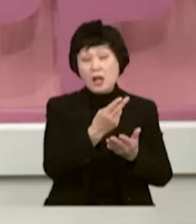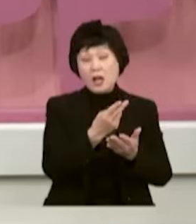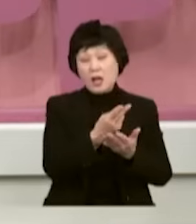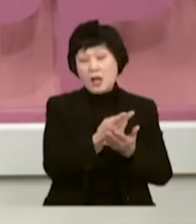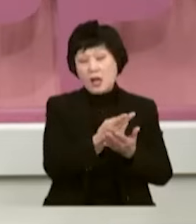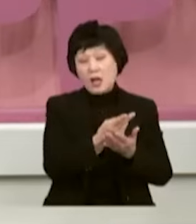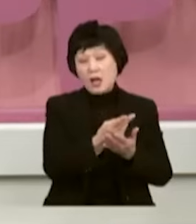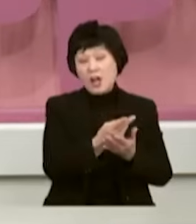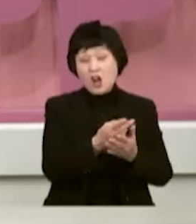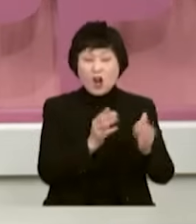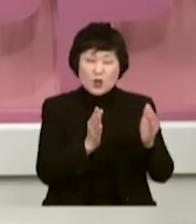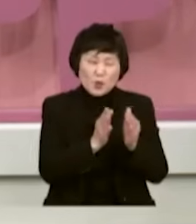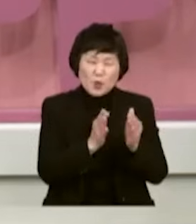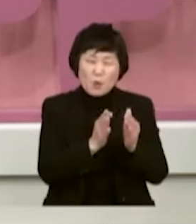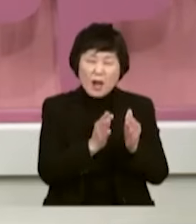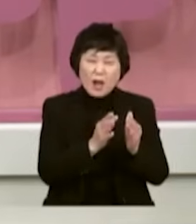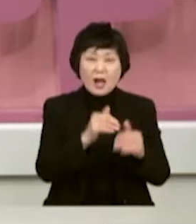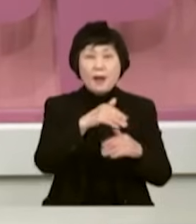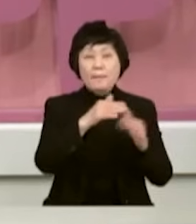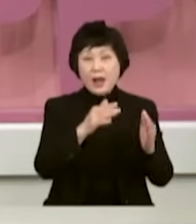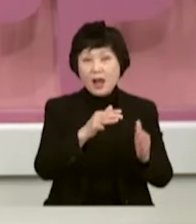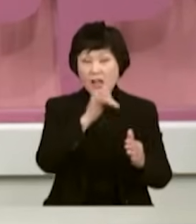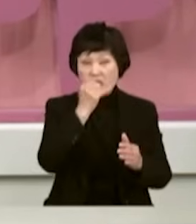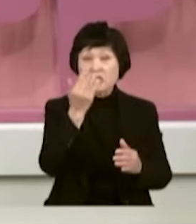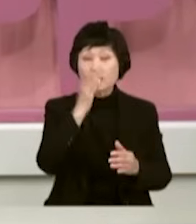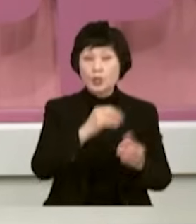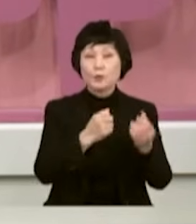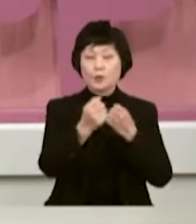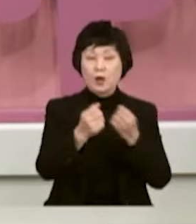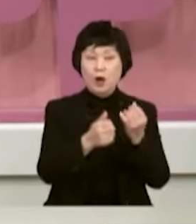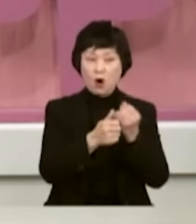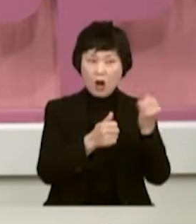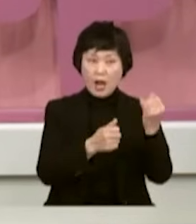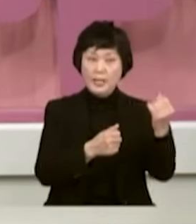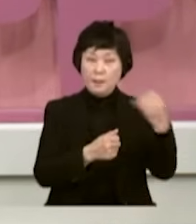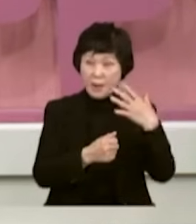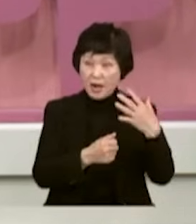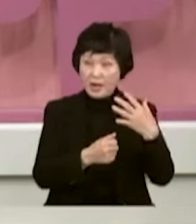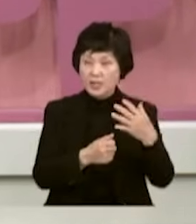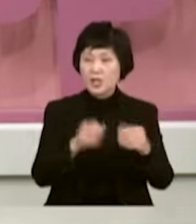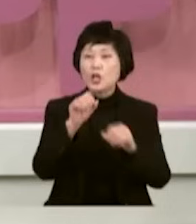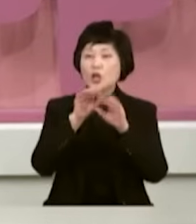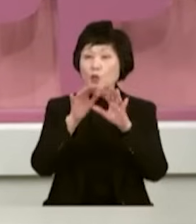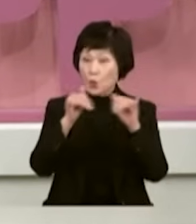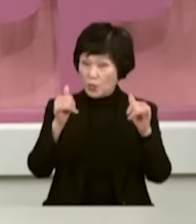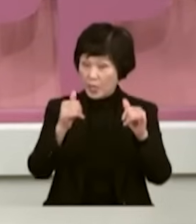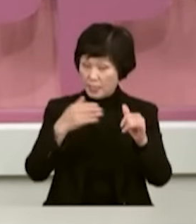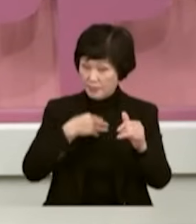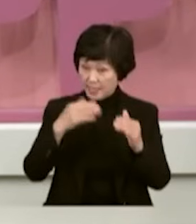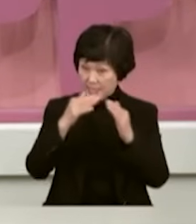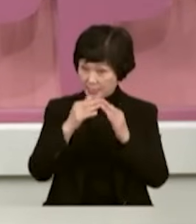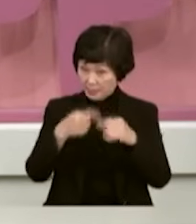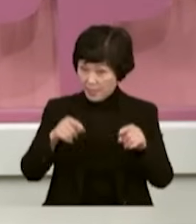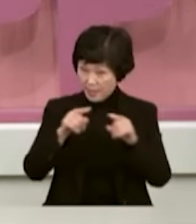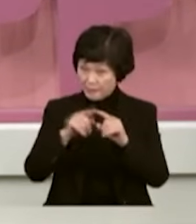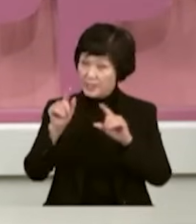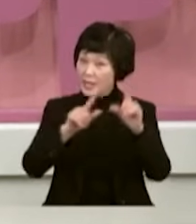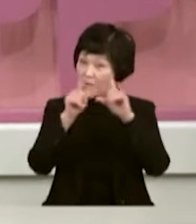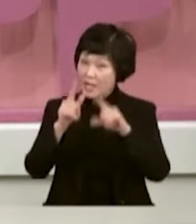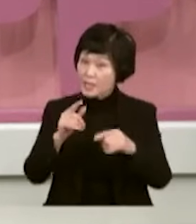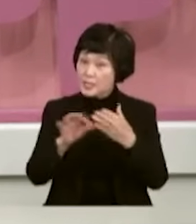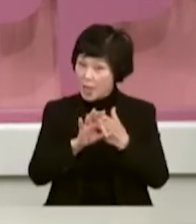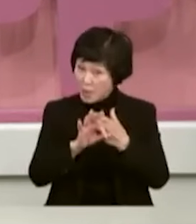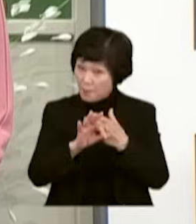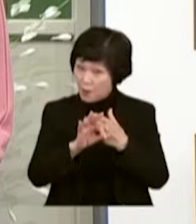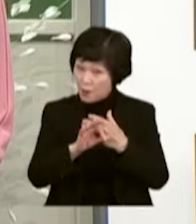울면서 저 선교사님 네 분 우리가 모시면 안 되냐 그러더라고요. 오, 그래서 그때 그 선교사님을 우리가